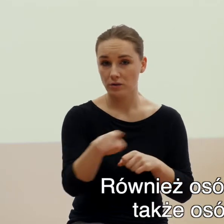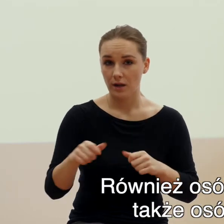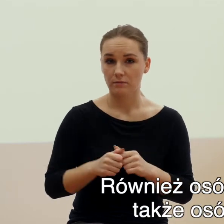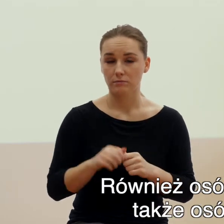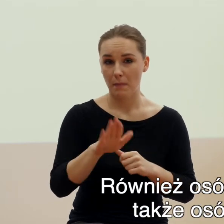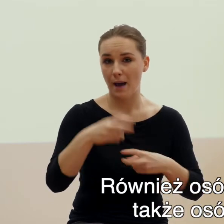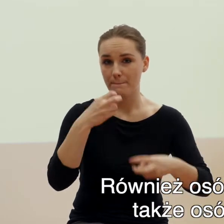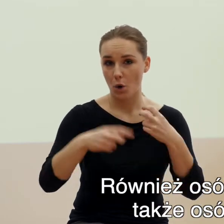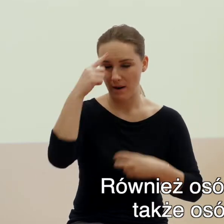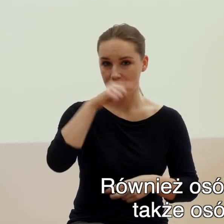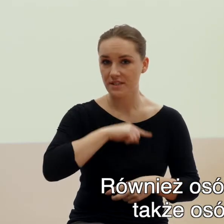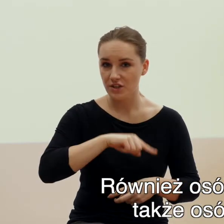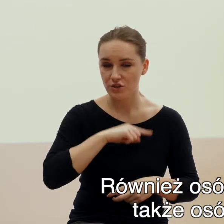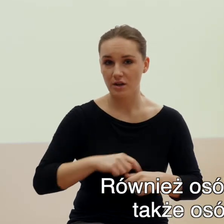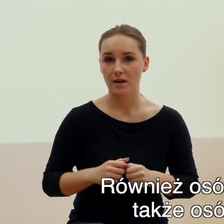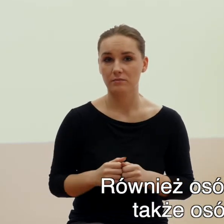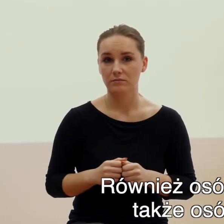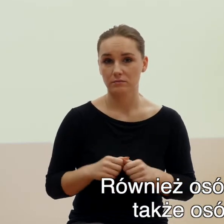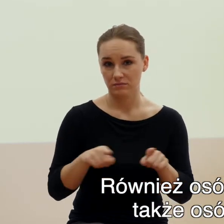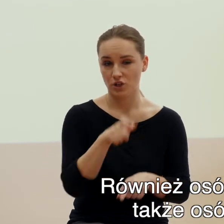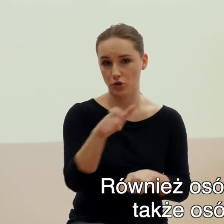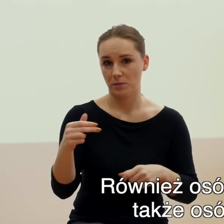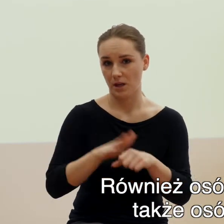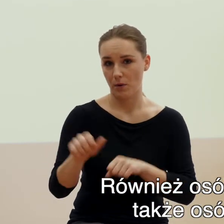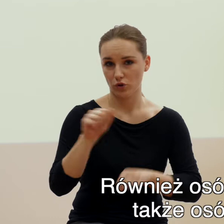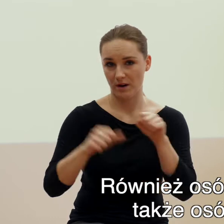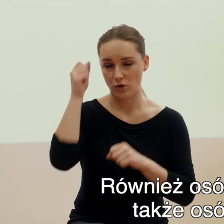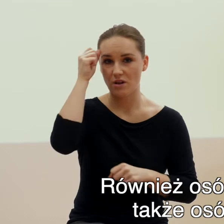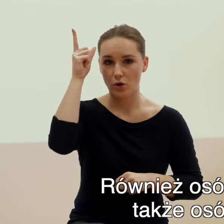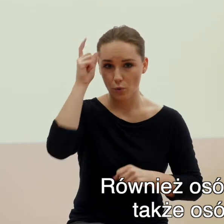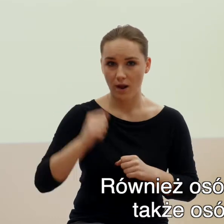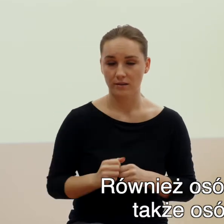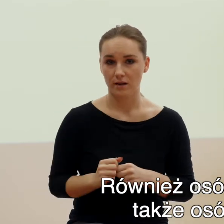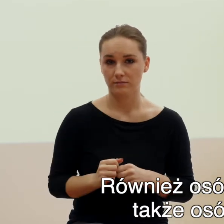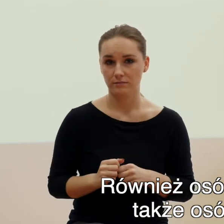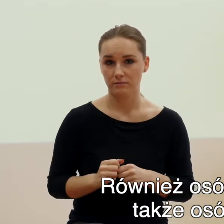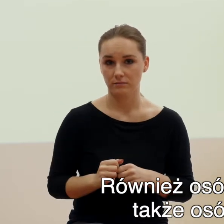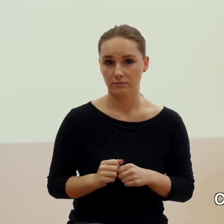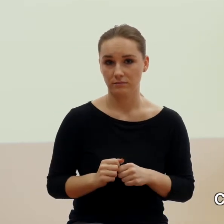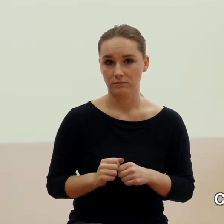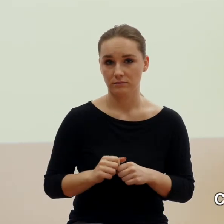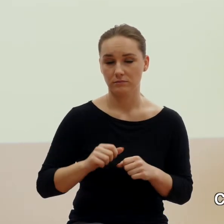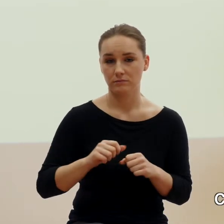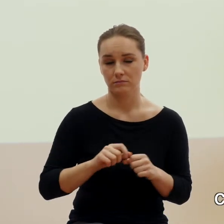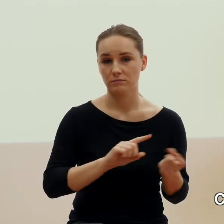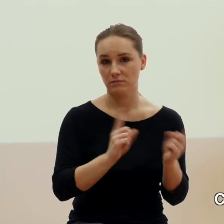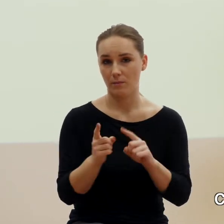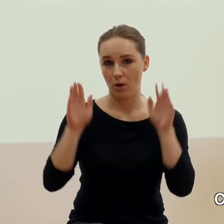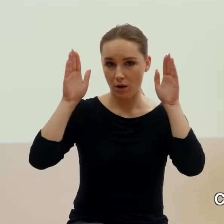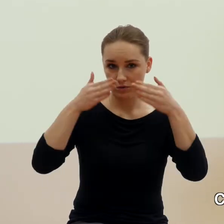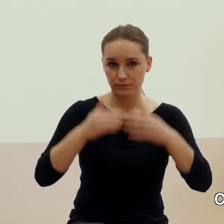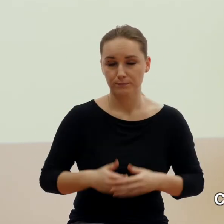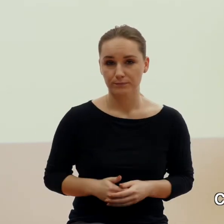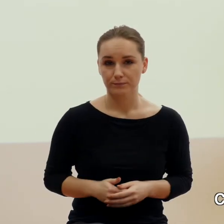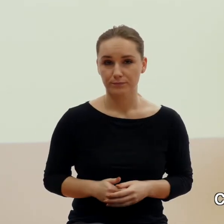które mogą mieć problemy psychiczne, także osób z niepełnosprawnością intelektualną czy osób